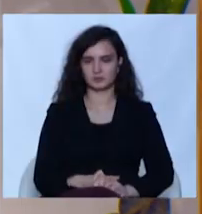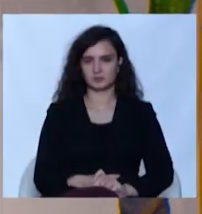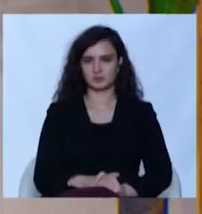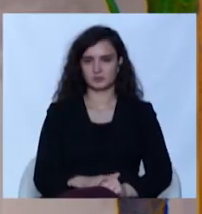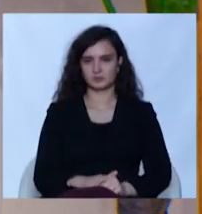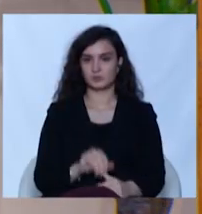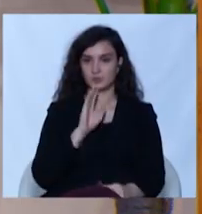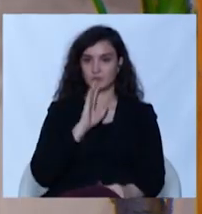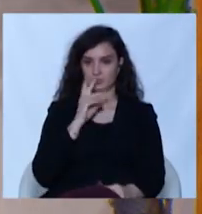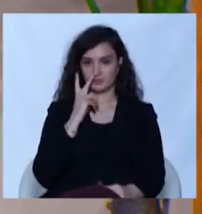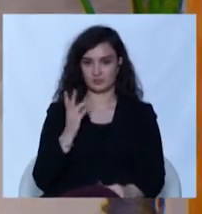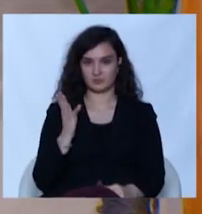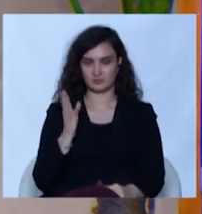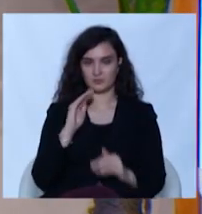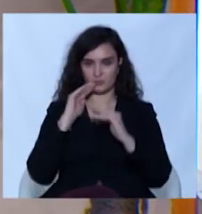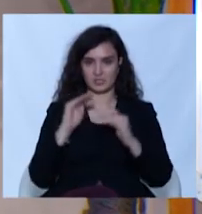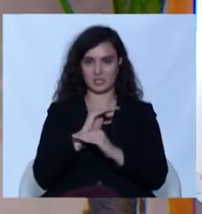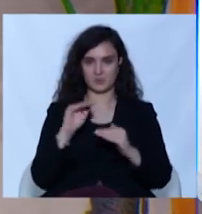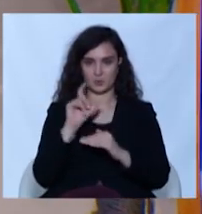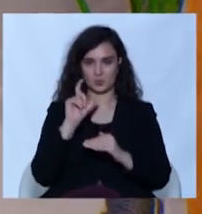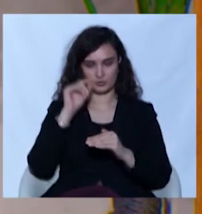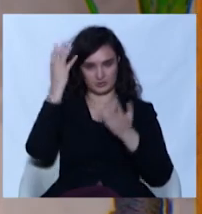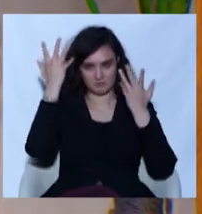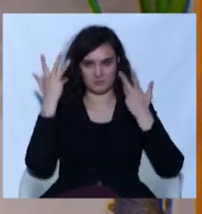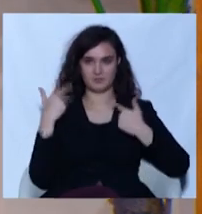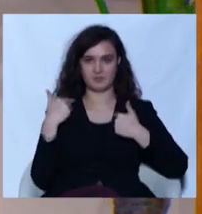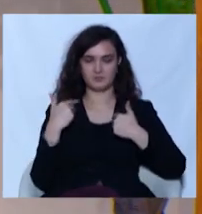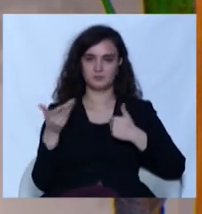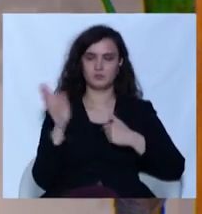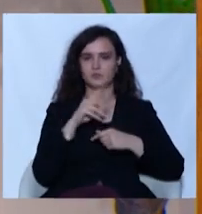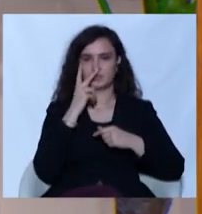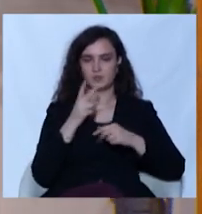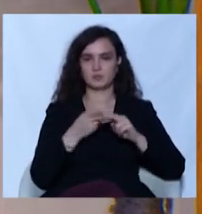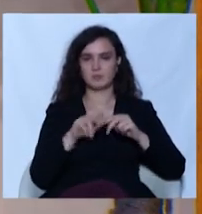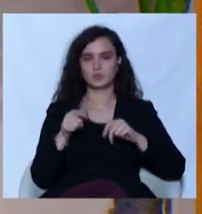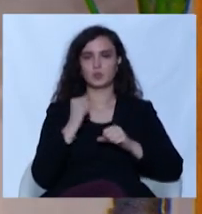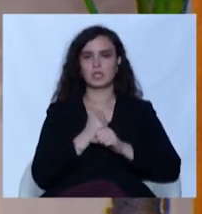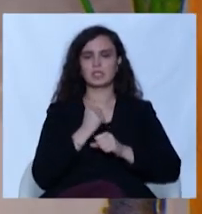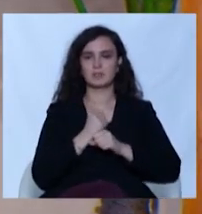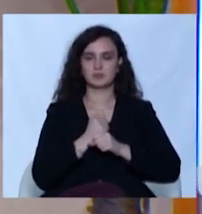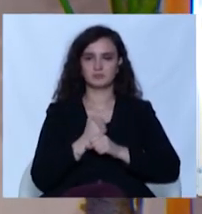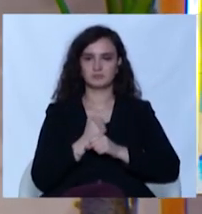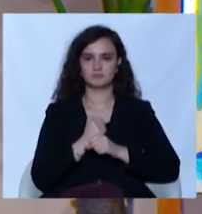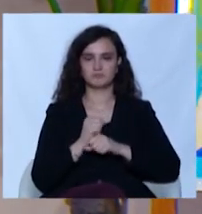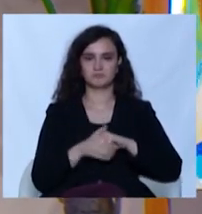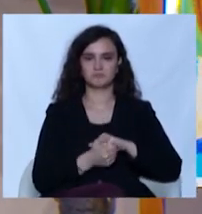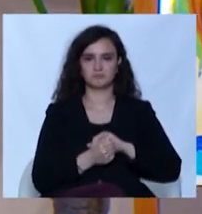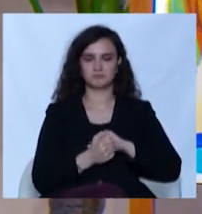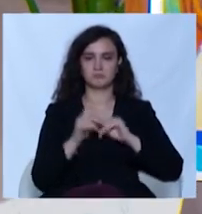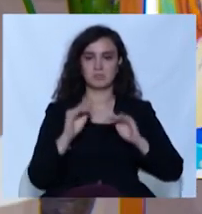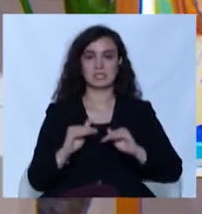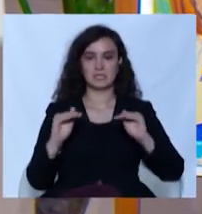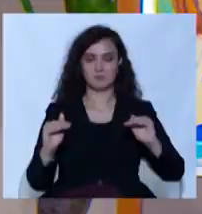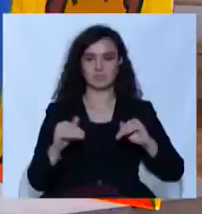გოგო მევიღეთ. მომღერალი ლურჯი თმებით. ახლა მოდი ვნახოთ ამას როგორ აკეთებენ